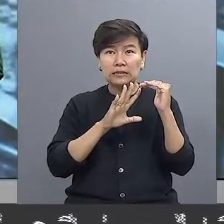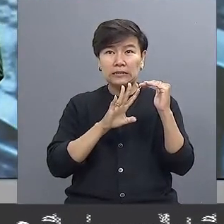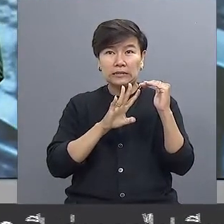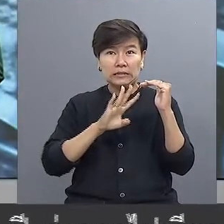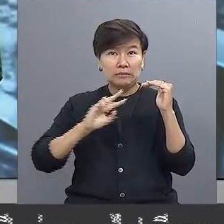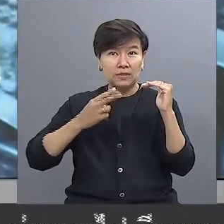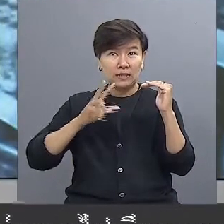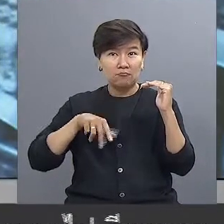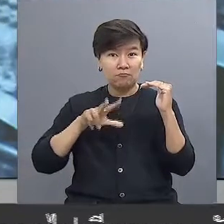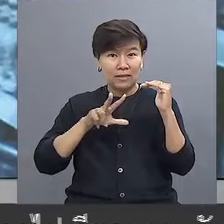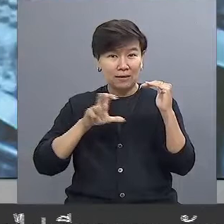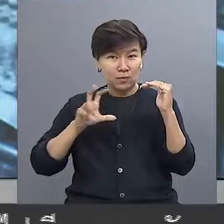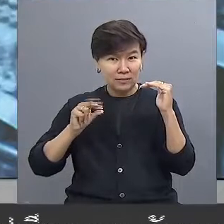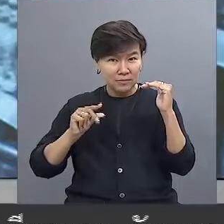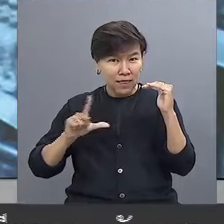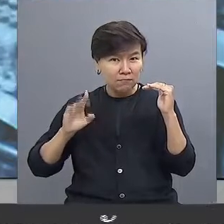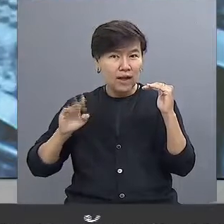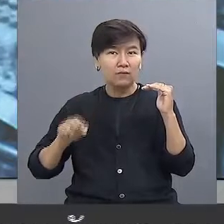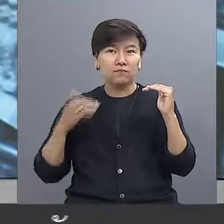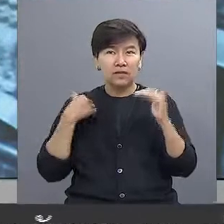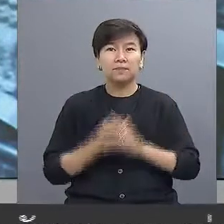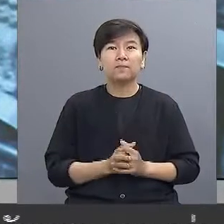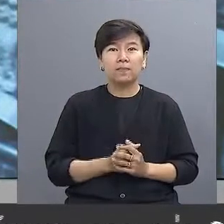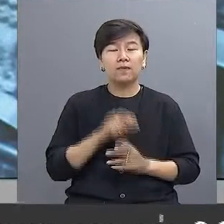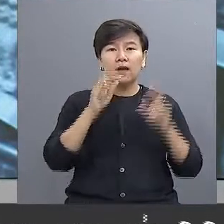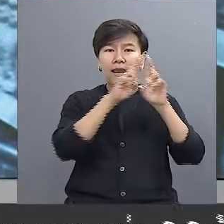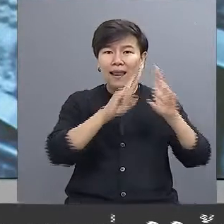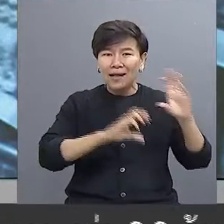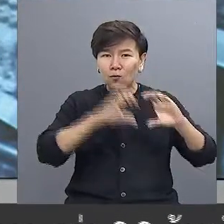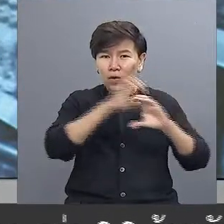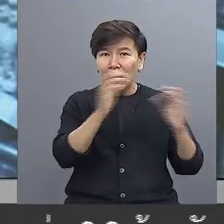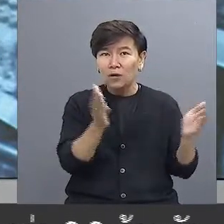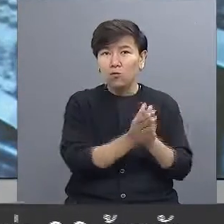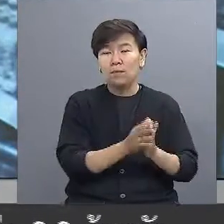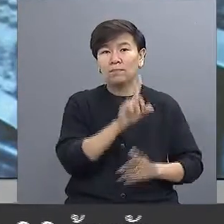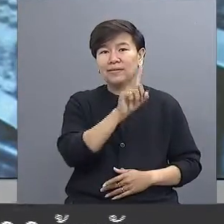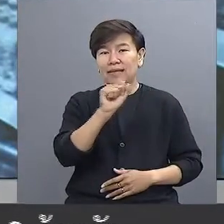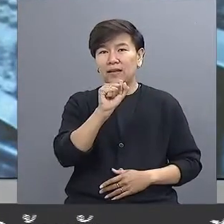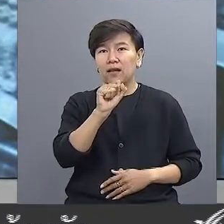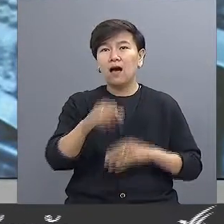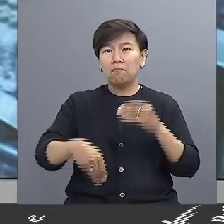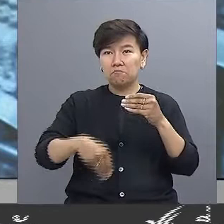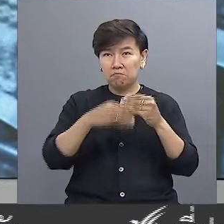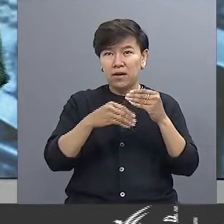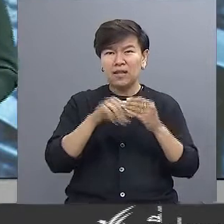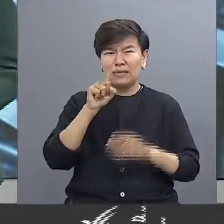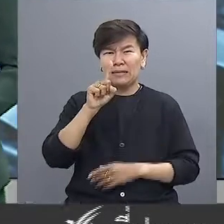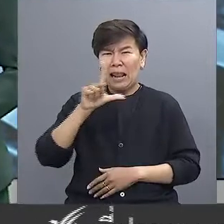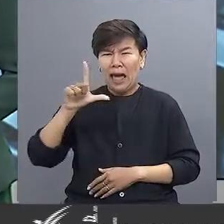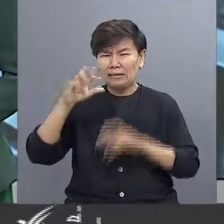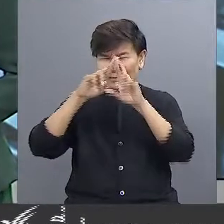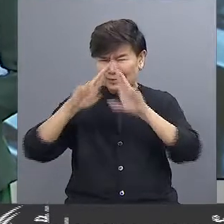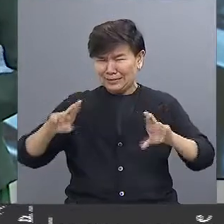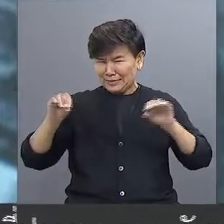คนที่ในเฟส 1นะคะร้านค้าที่ร่วมโครงการนะจากหนึ่งแสนก็เพิ่มเป็นเกือบ 1ล้านร้านค้าแล้วนะคะ